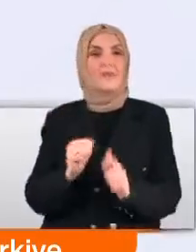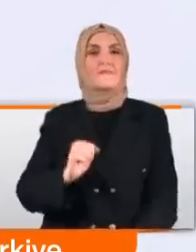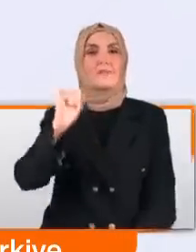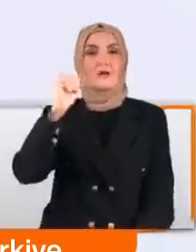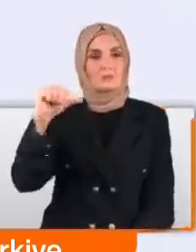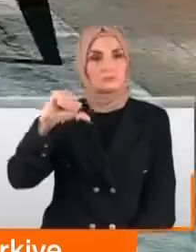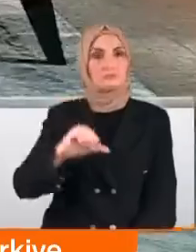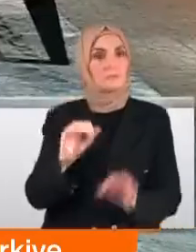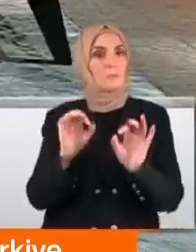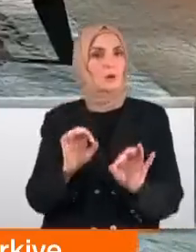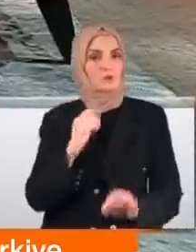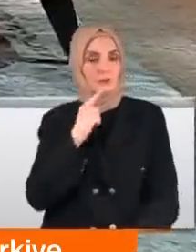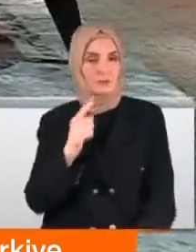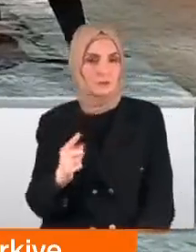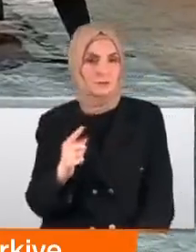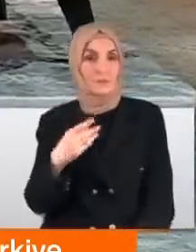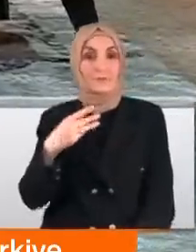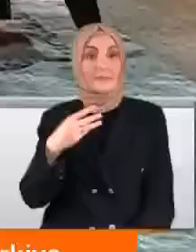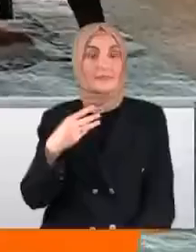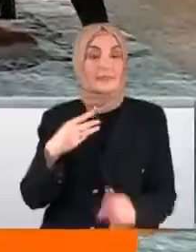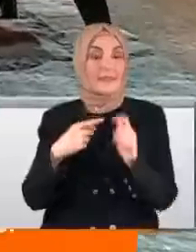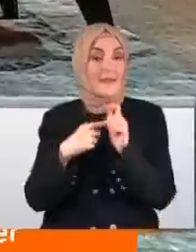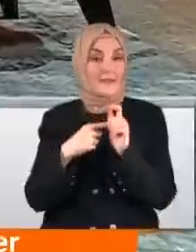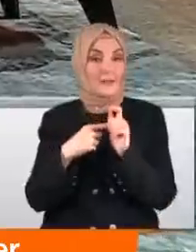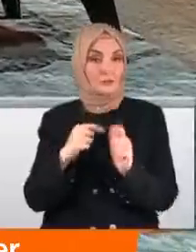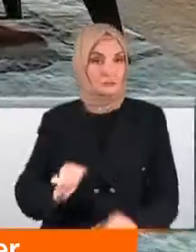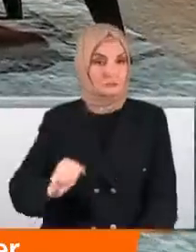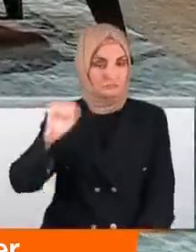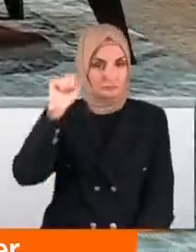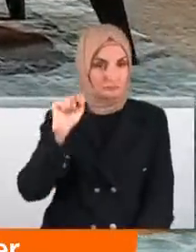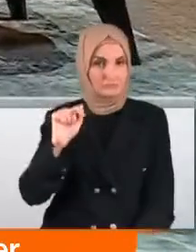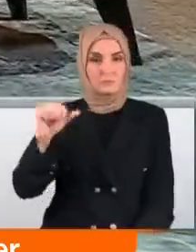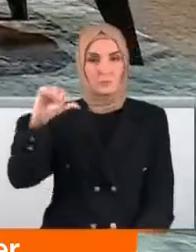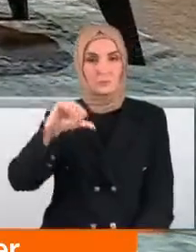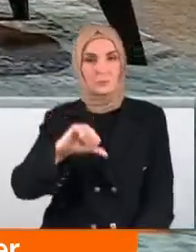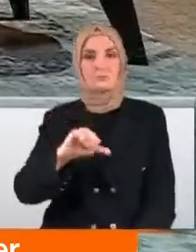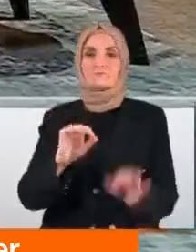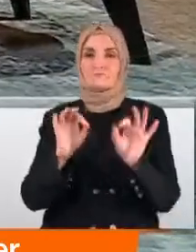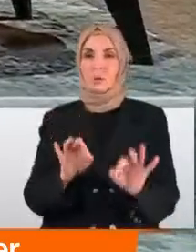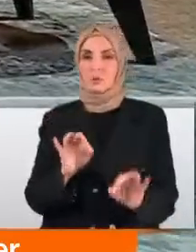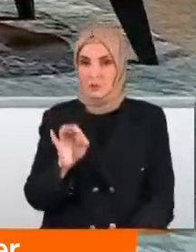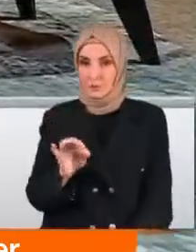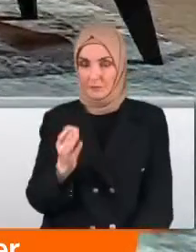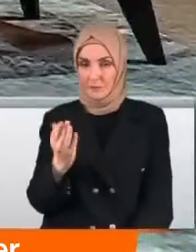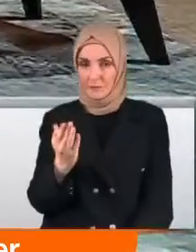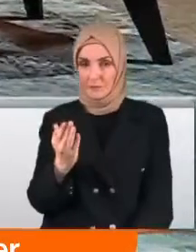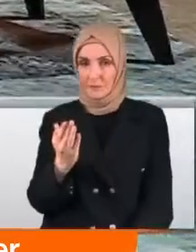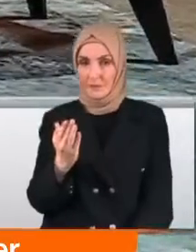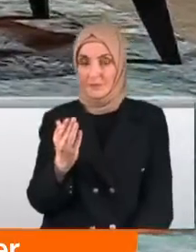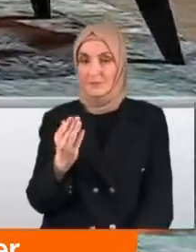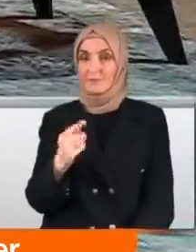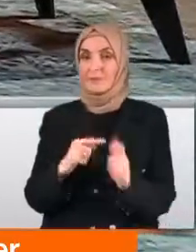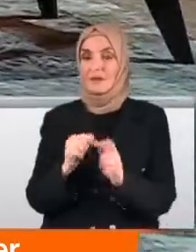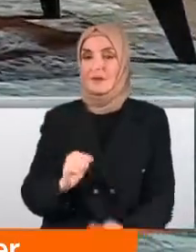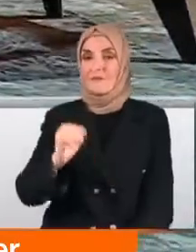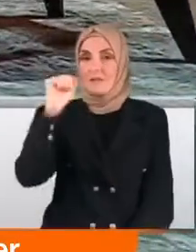girdiğine de dikkat çekti. Enflasyon da şu an düşüş eğilimine girdi. Ve enflasyonu tek